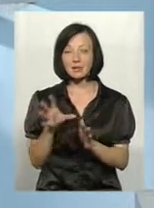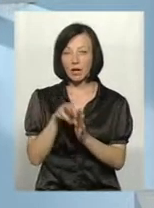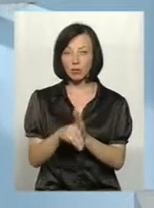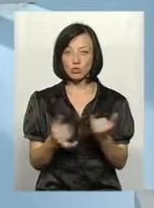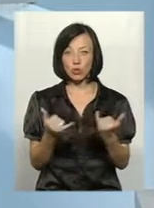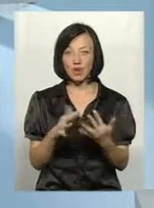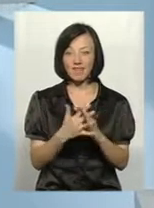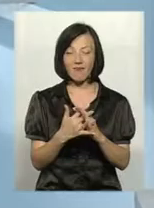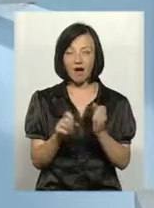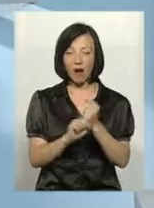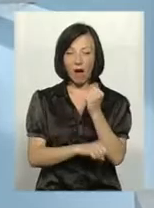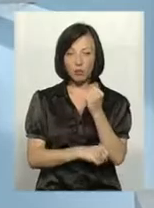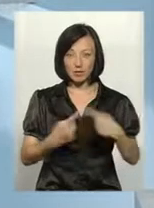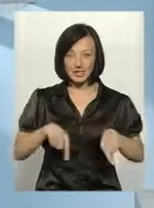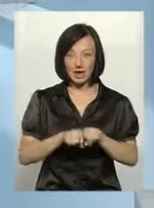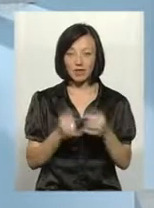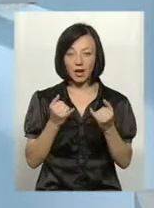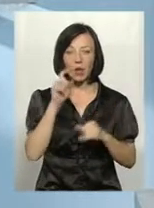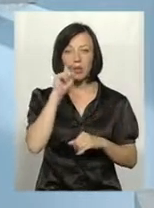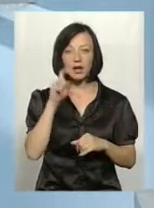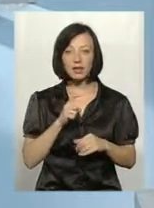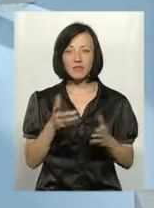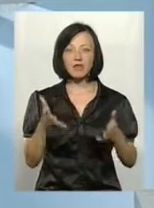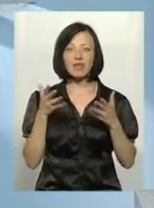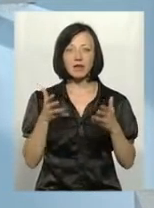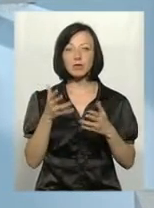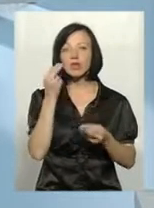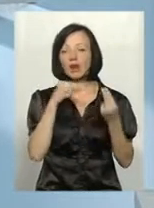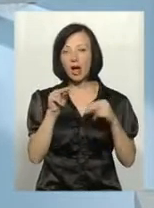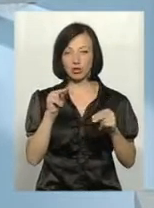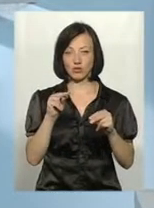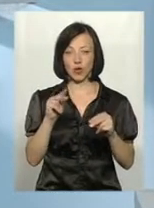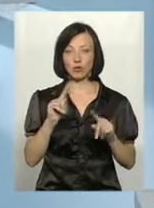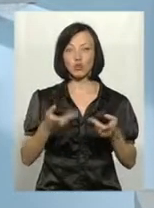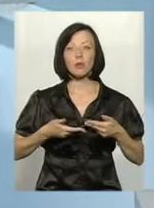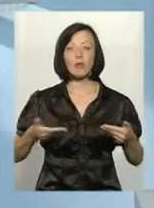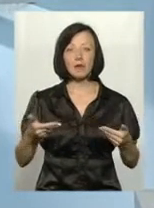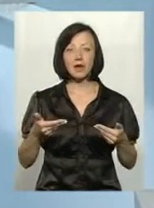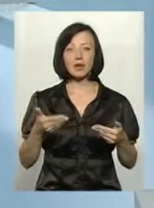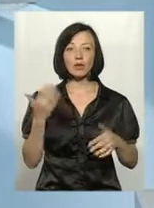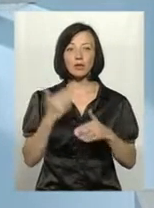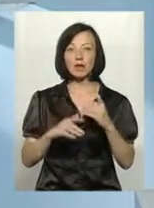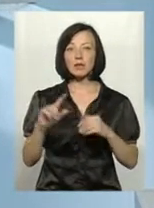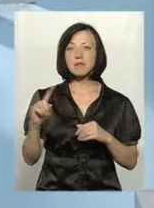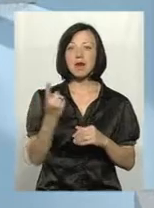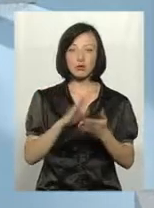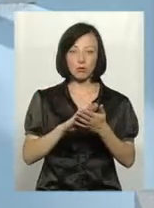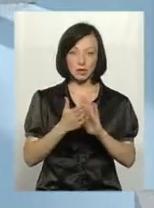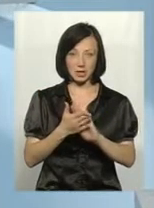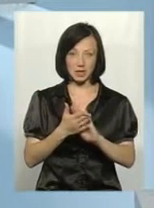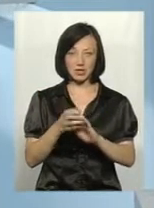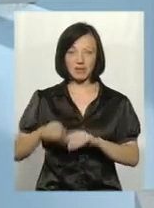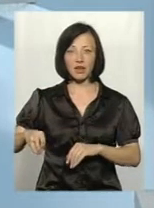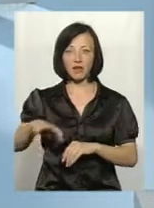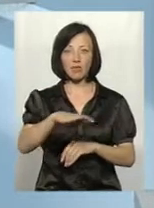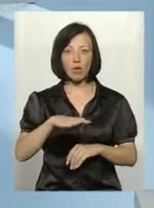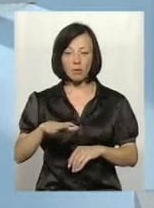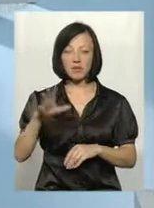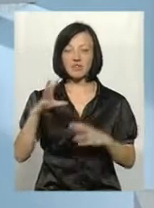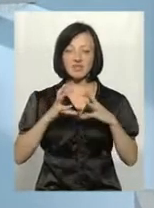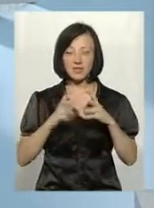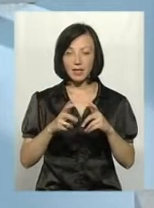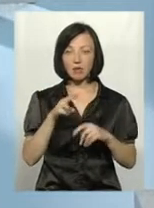сьогодні в аграрному секторі, вони для України виявилися оптимальними, тому що ми вийшли вже на перші позиції в Європі, в